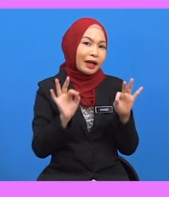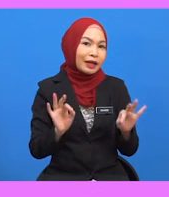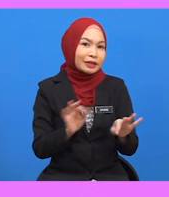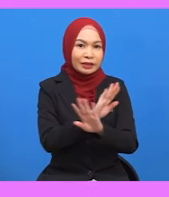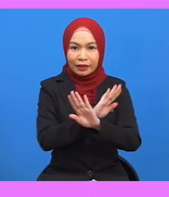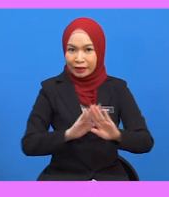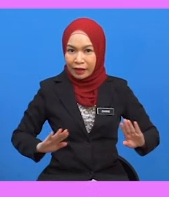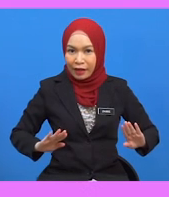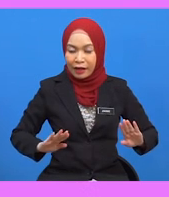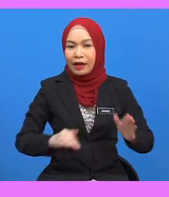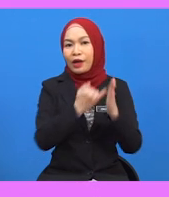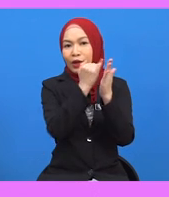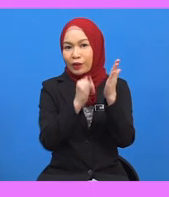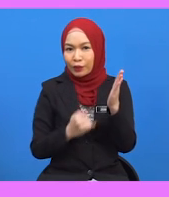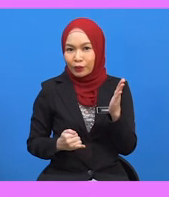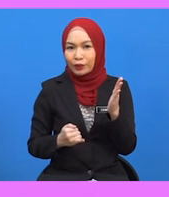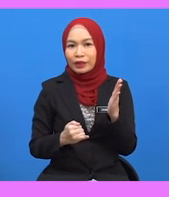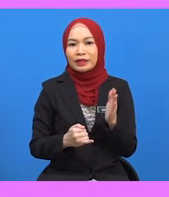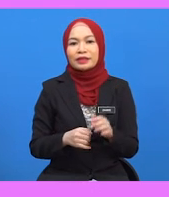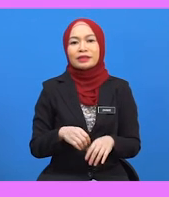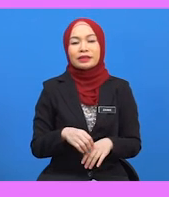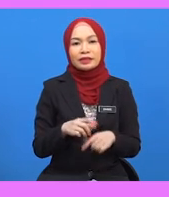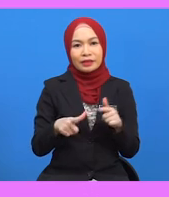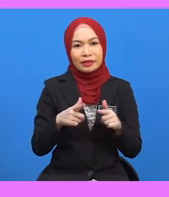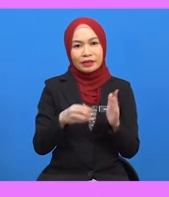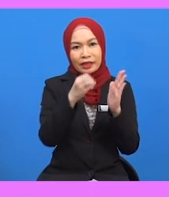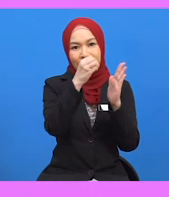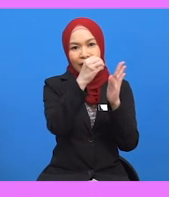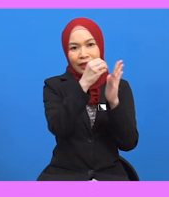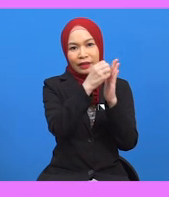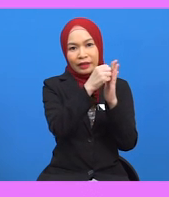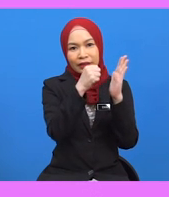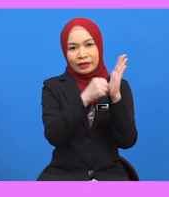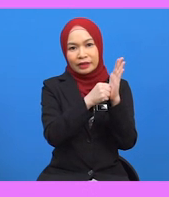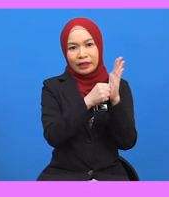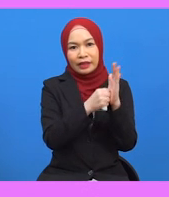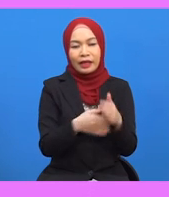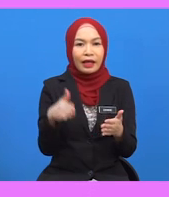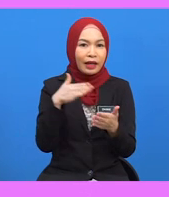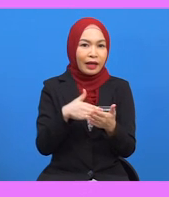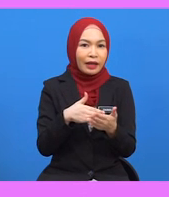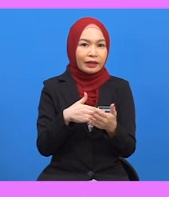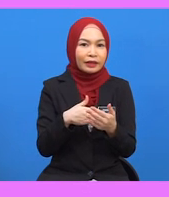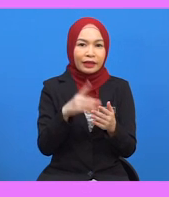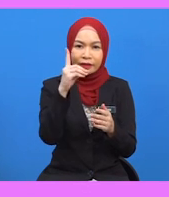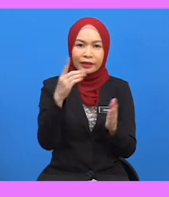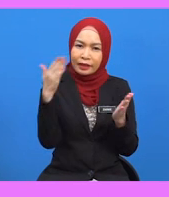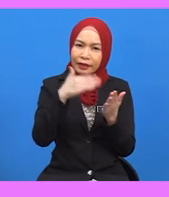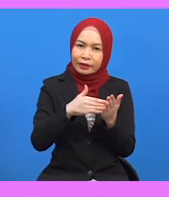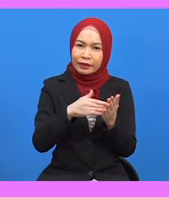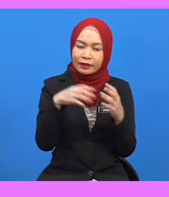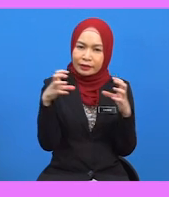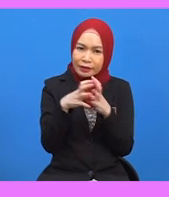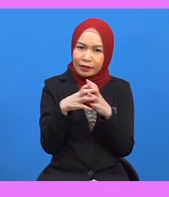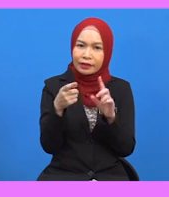Jika tidak, lukis simbol syarat untuk B lebih kecil daripada LN.